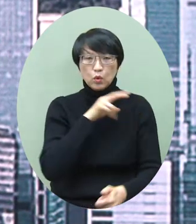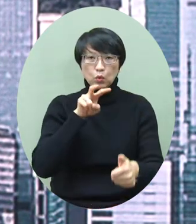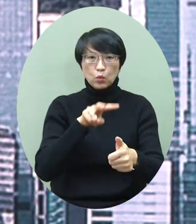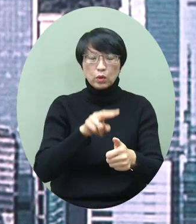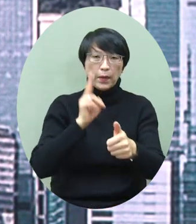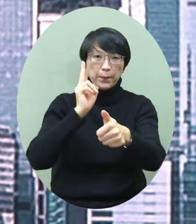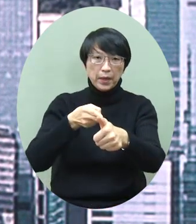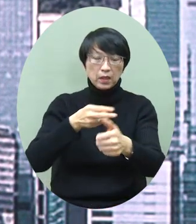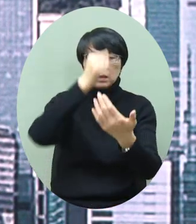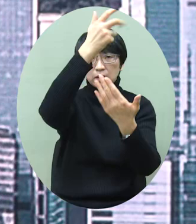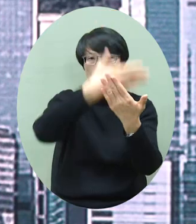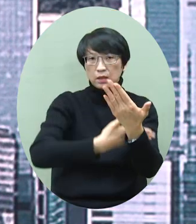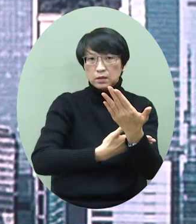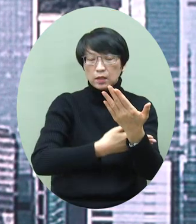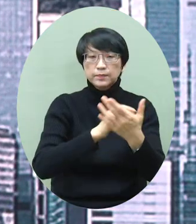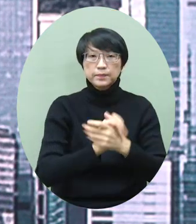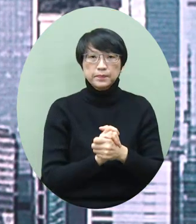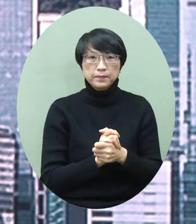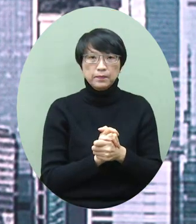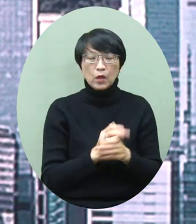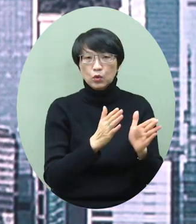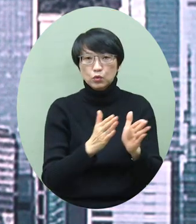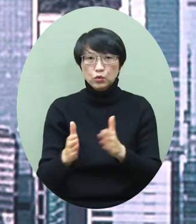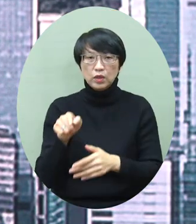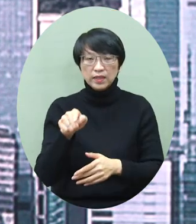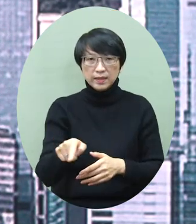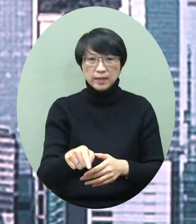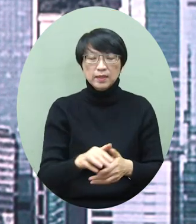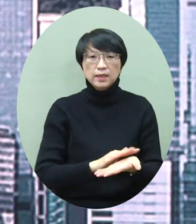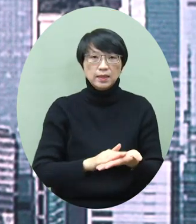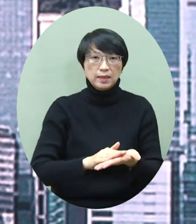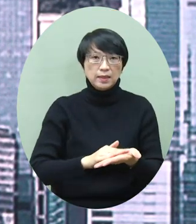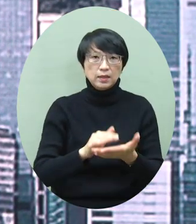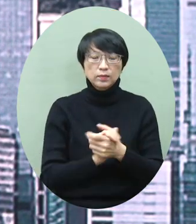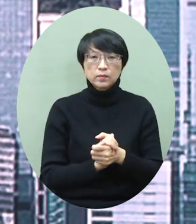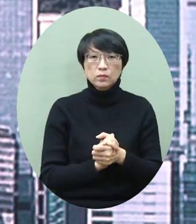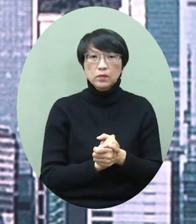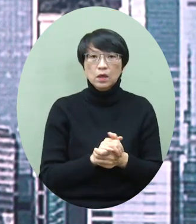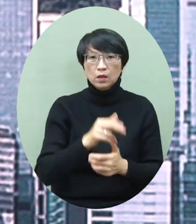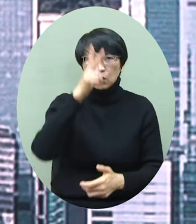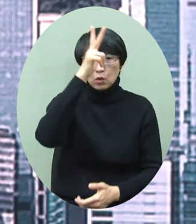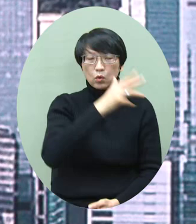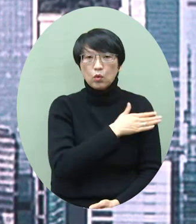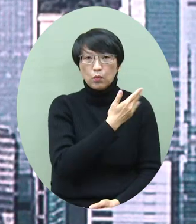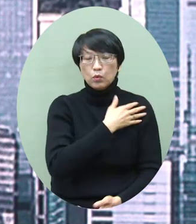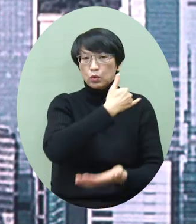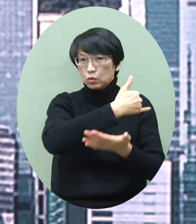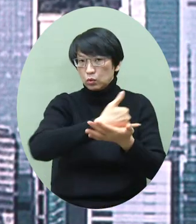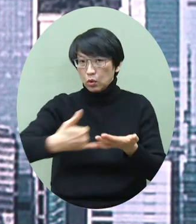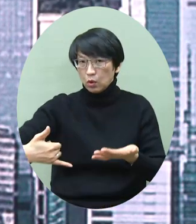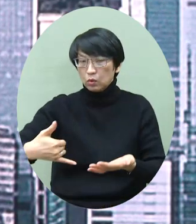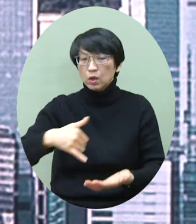嗰個機制咧嚟去處理呢啲嘅個案，咁係讓個公務員咧係離開公務員嘅隊伍